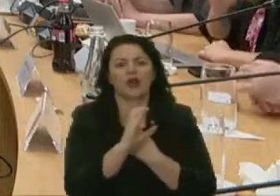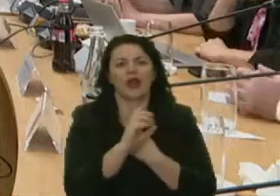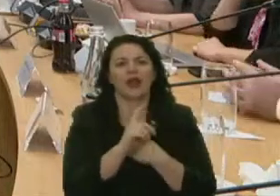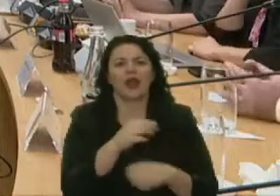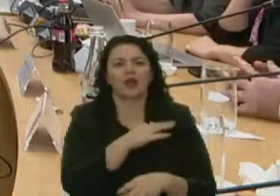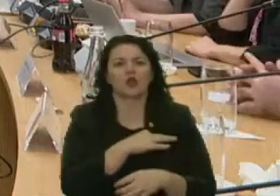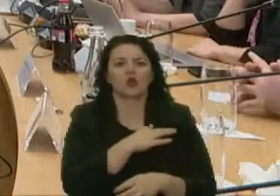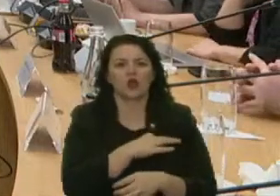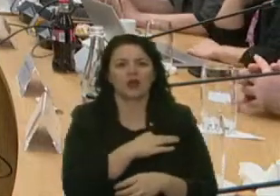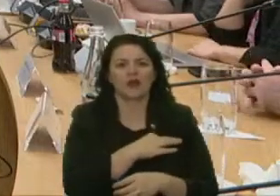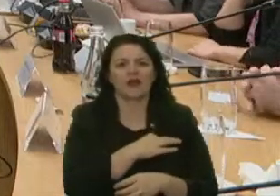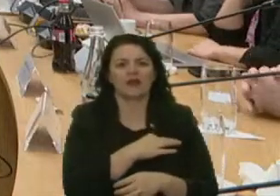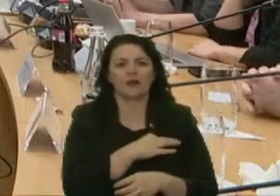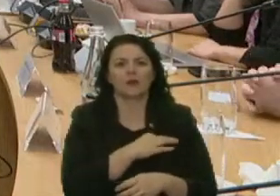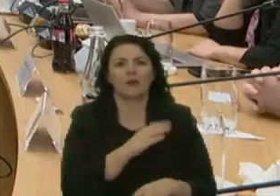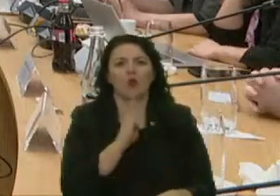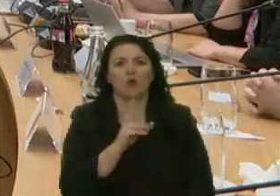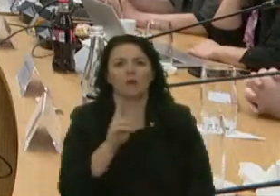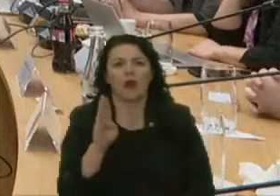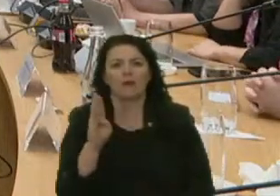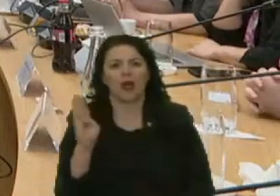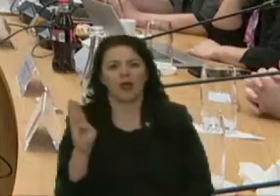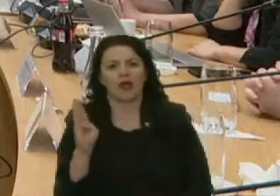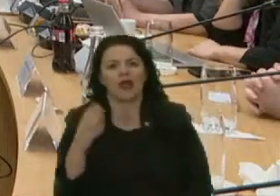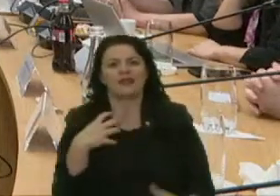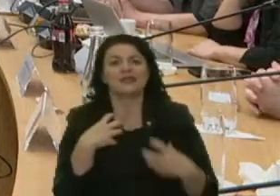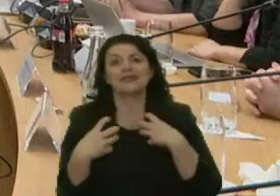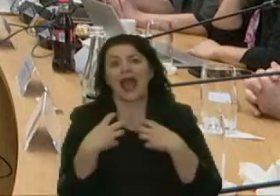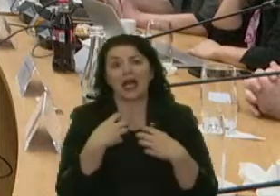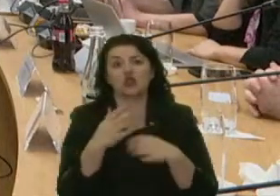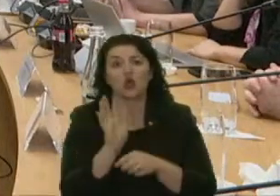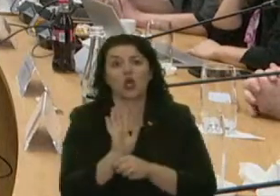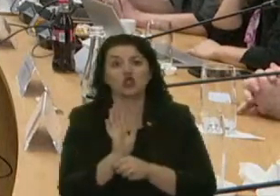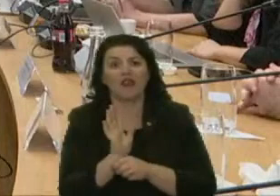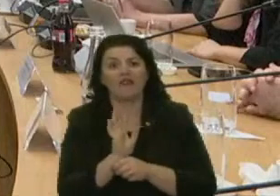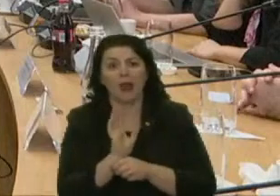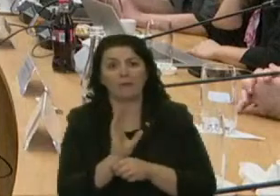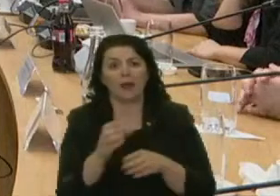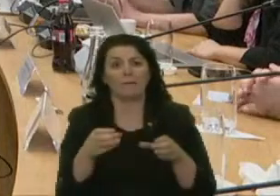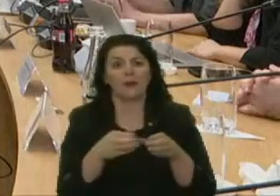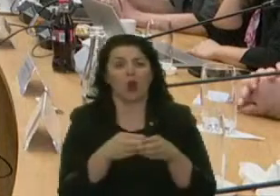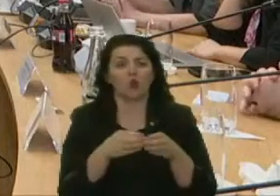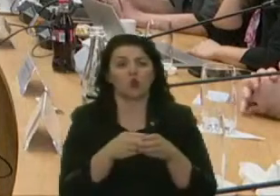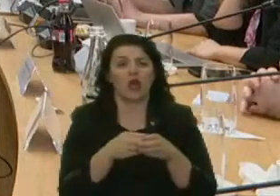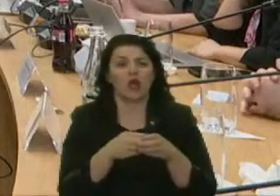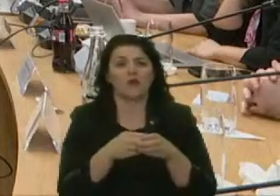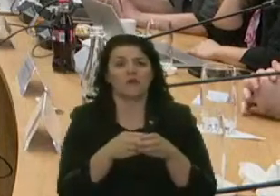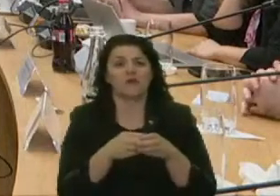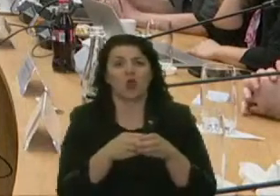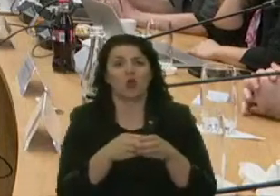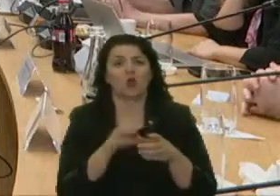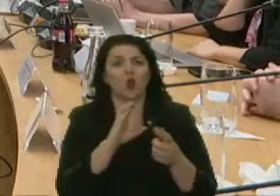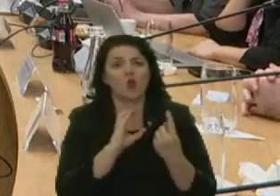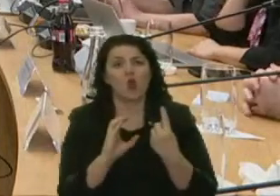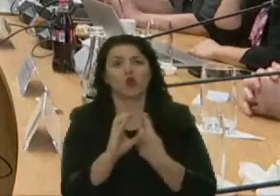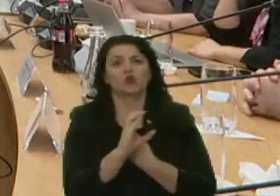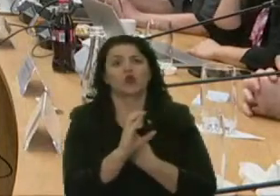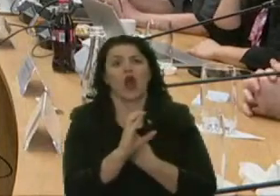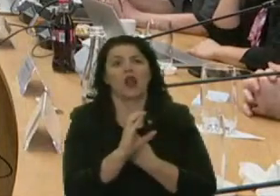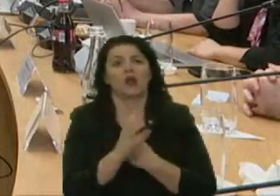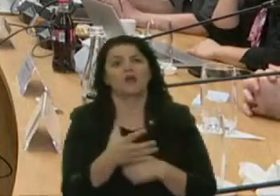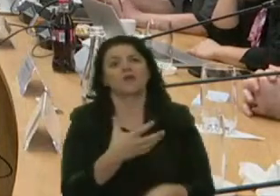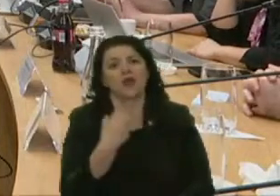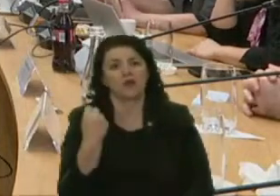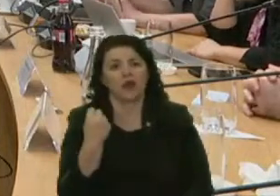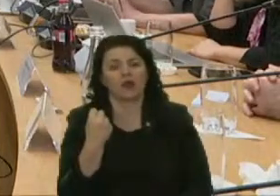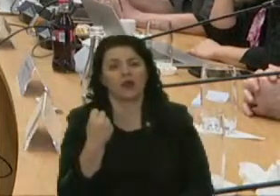Universitar la Universitatea Babeș boi la Facultatea de teatru și film sunt aici împreună cu mai mulți colegi din scena culturală o să ia